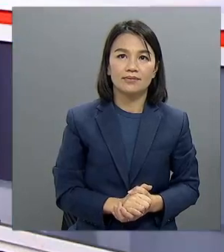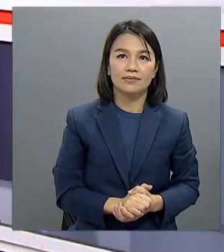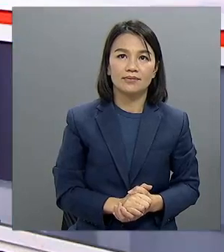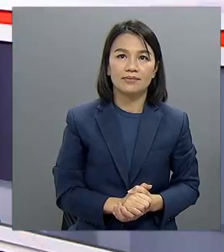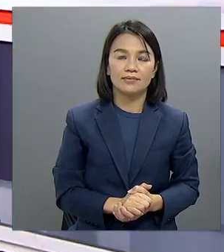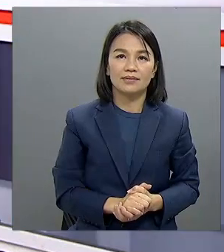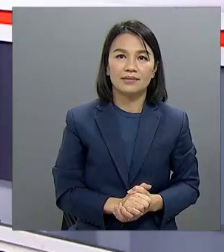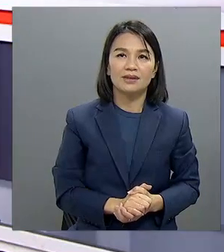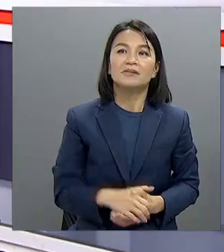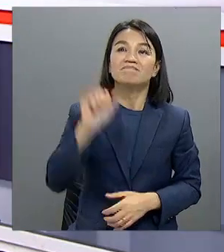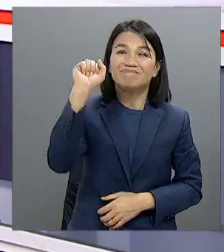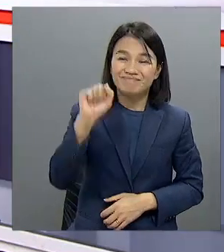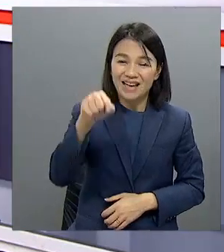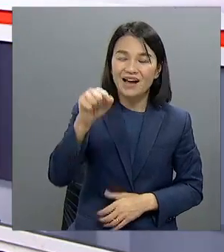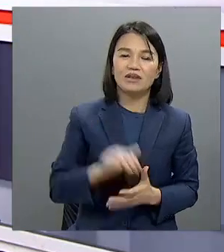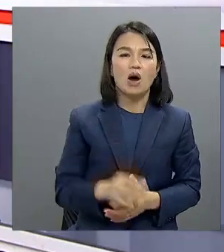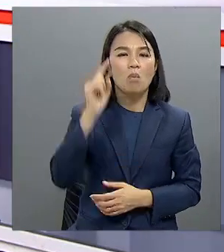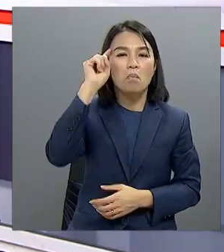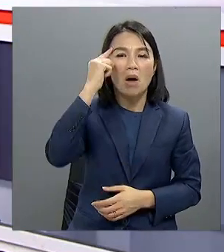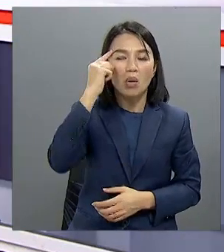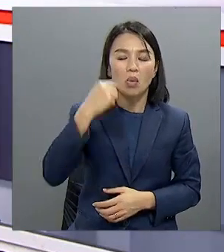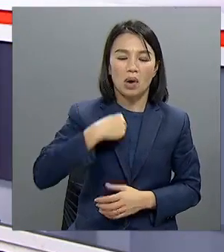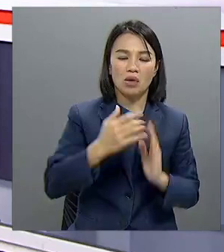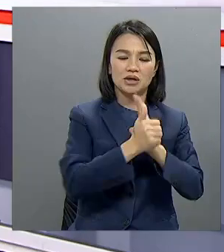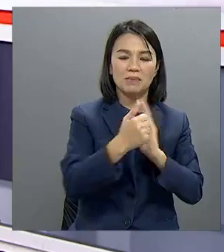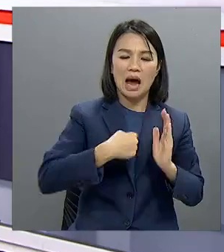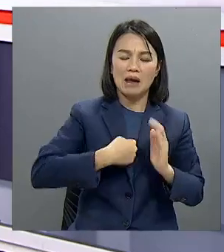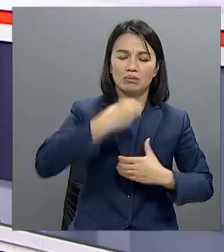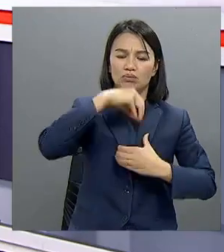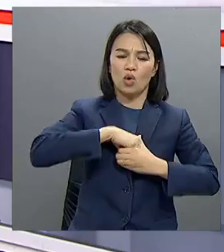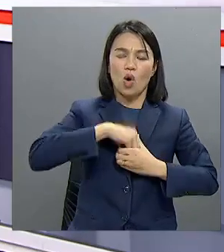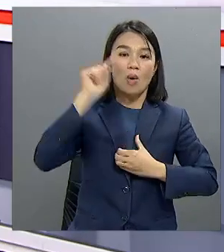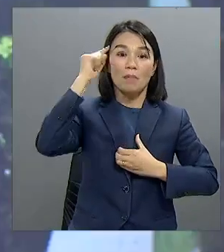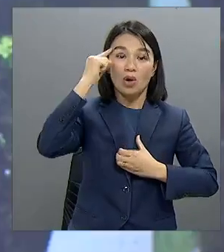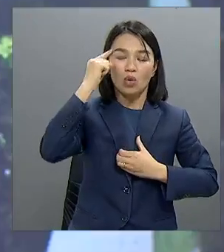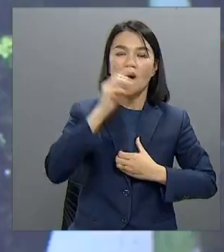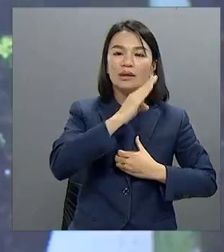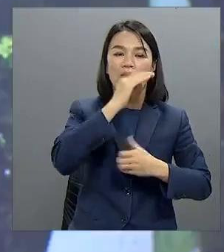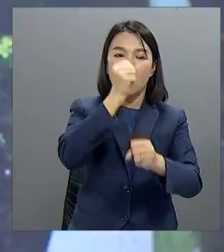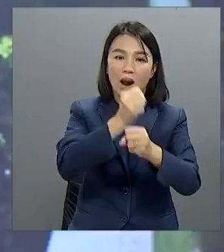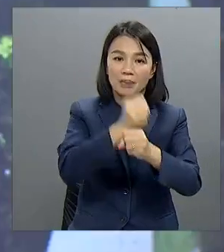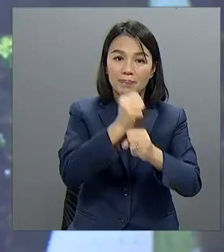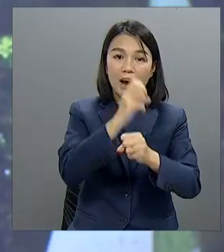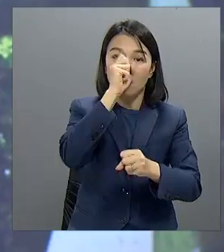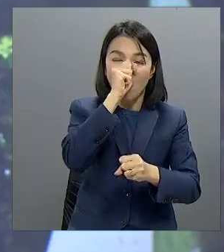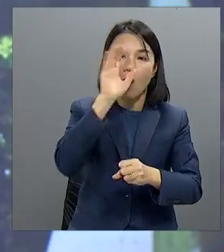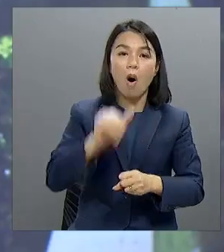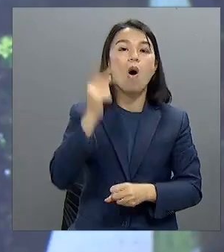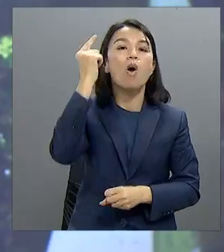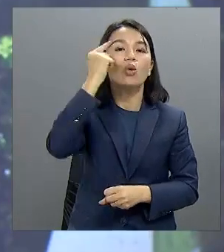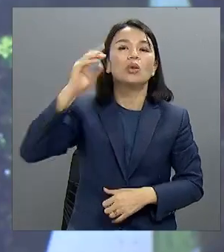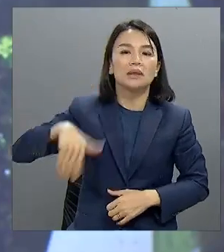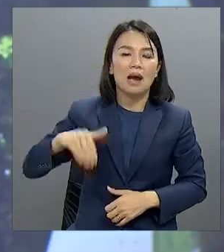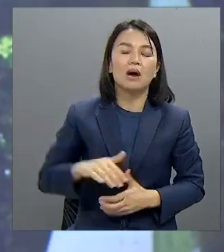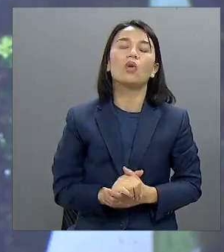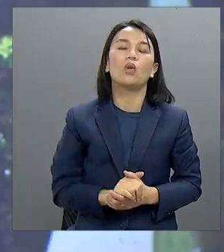ใช่แล้วค่ะเราจะไม่รู้หรอกนะคะว่าเรามีความชำนาญด้านไหนจนกว่าเราจะได้ลงมือทำนะคะนี่เป็นอีกหนึ่งตัวอย่างเป็นอีกหนึ่งไอเดีย